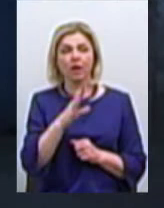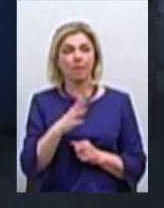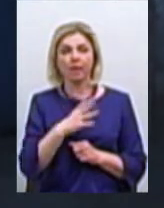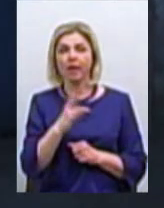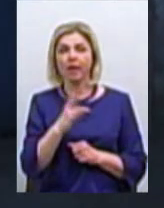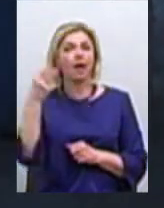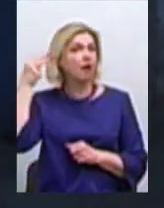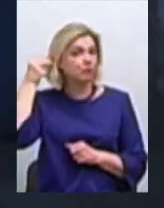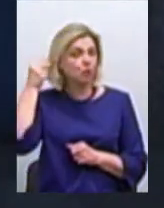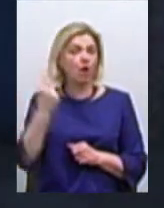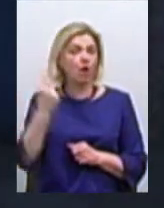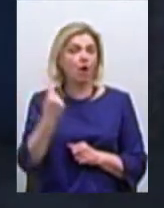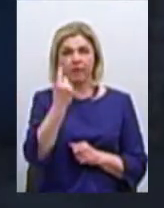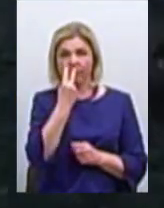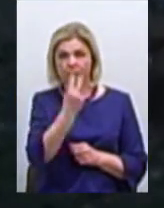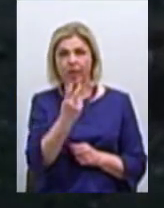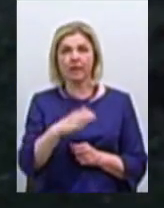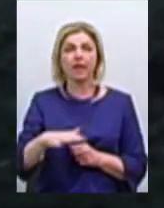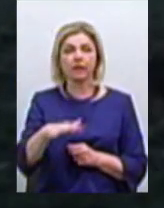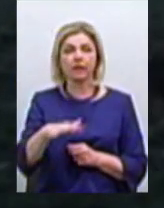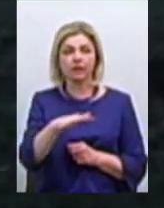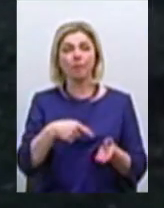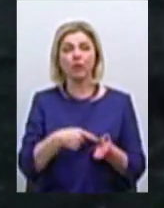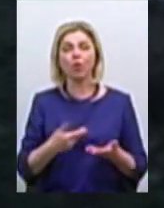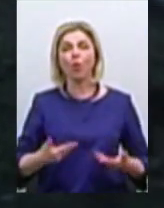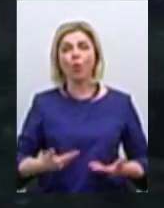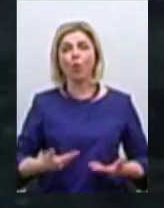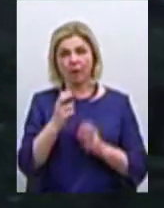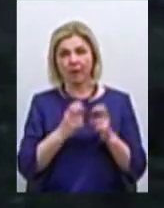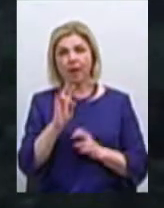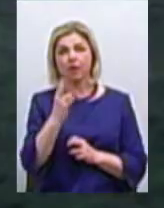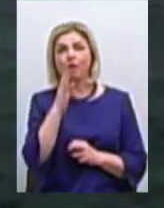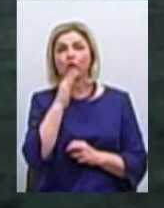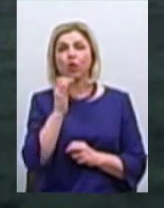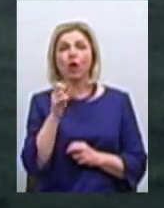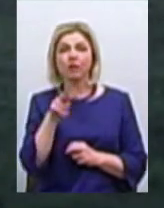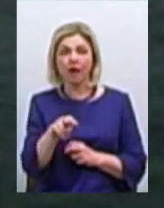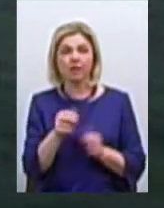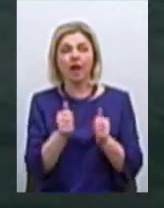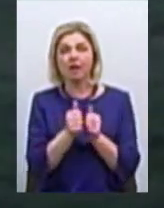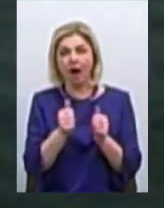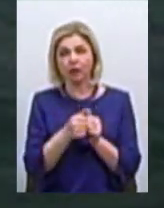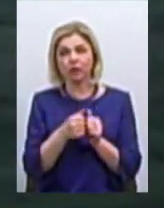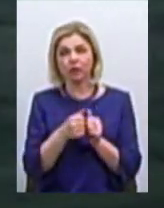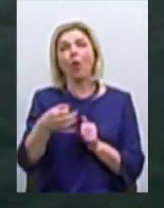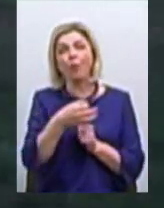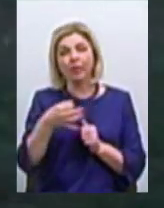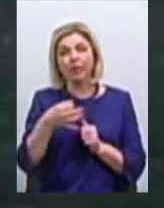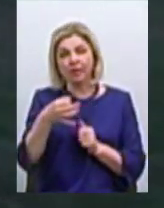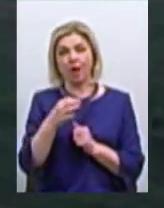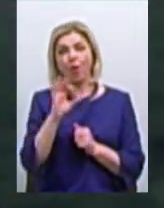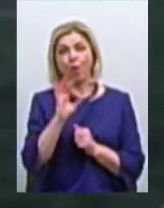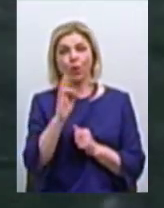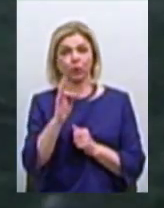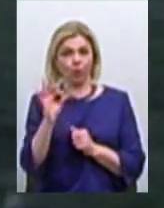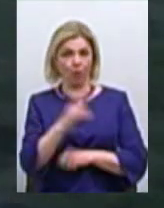кліпсований. Вперше його побачили на території міського комунального підприємства «Миколаївводоканал», що поруч із обласною онкологією. Там дуже